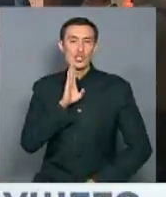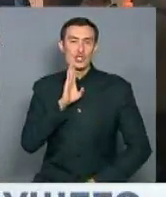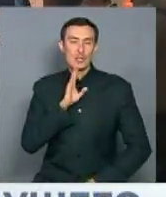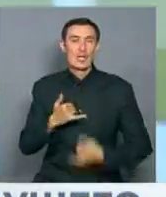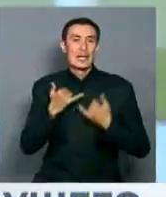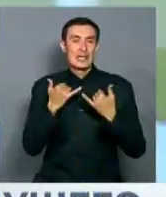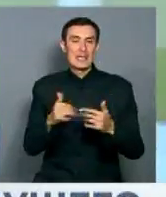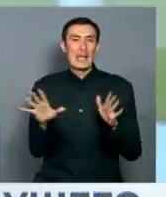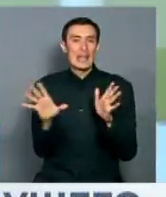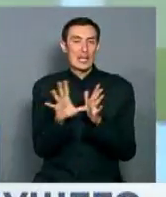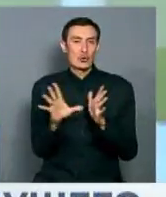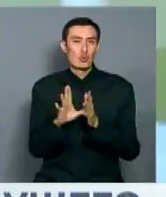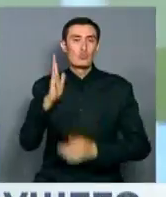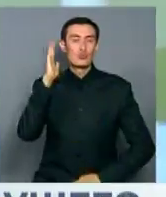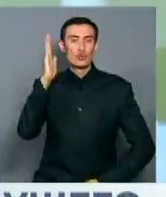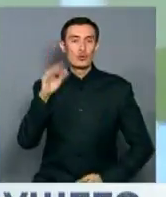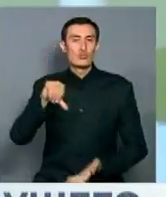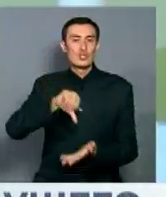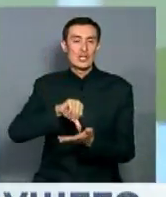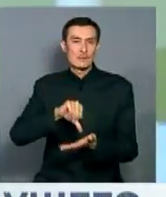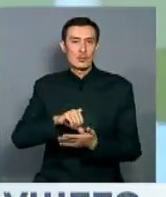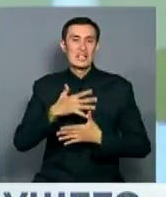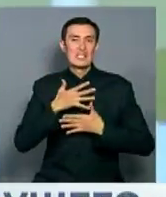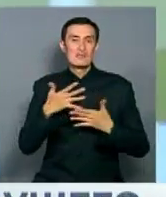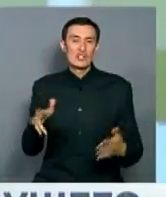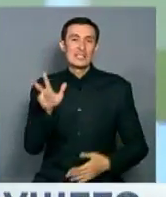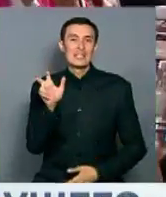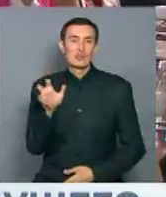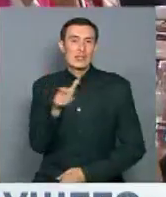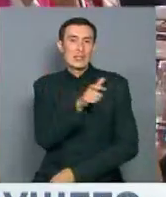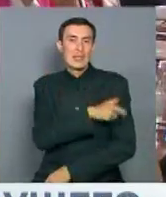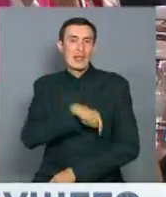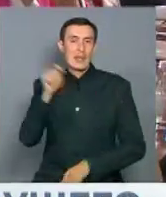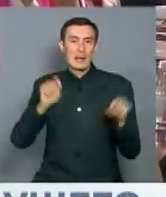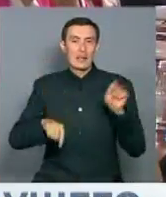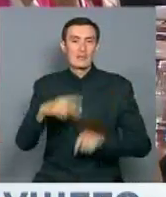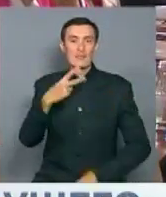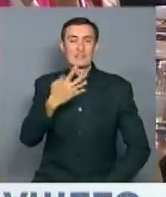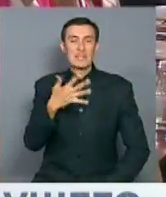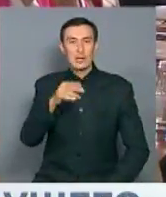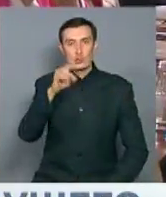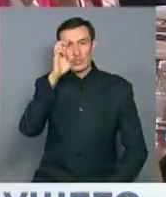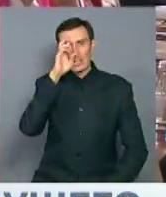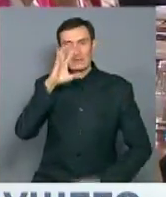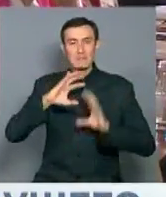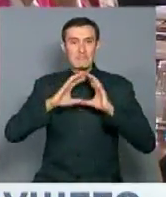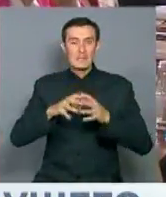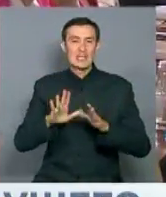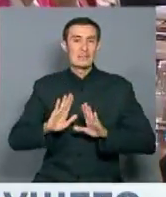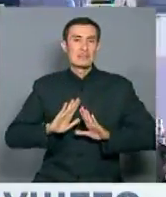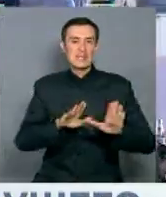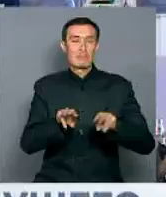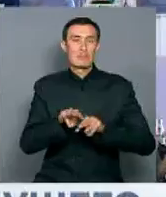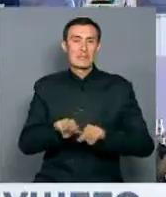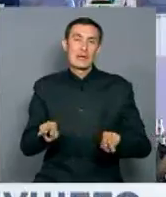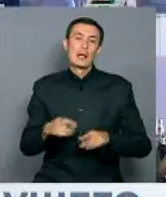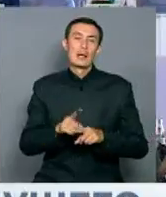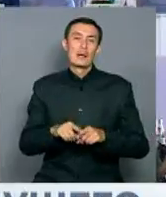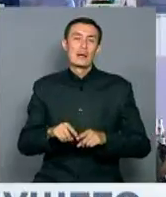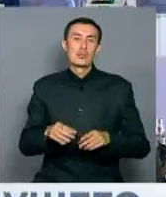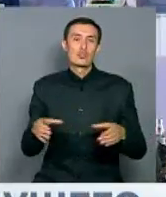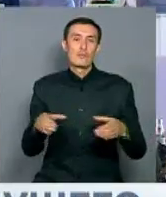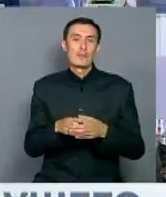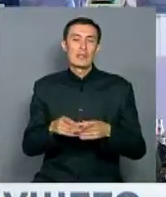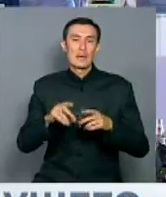за энергию будущего». В нем принимают участие свыше 300 делегатов из 25 стран мира. Среди них заместитель председателя Совета